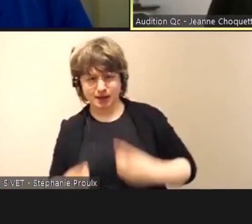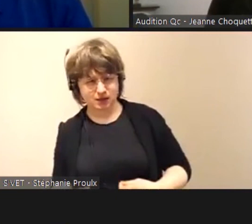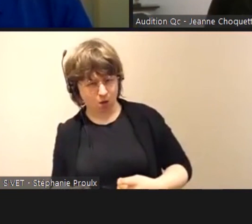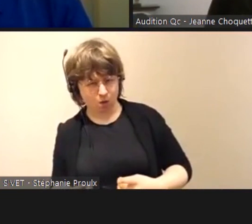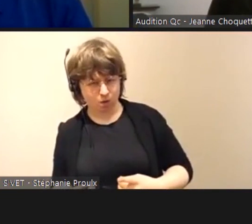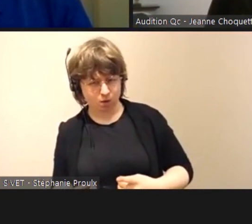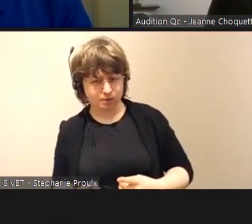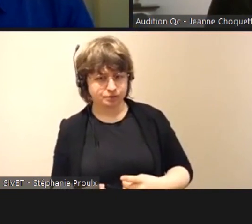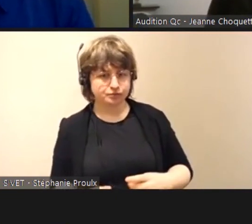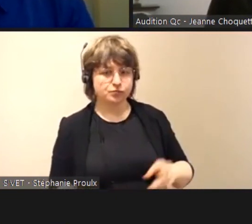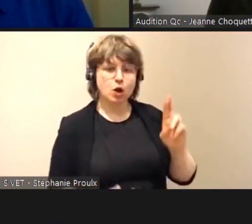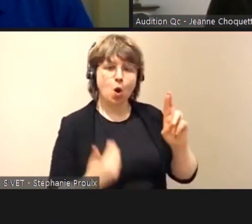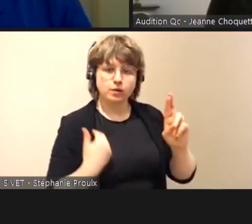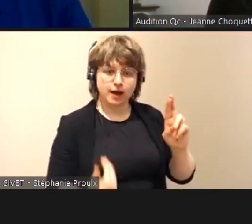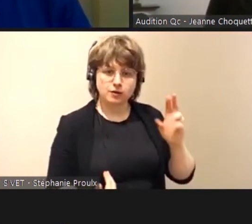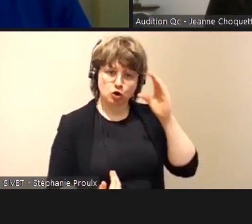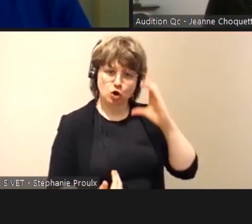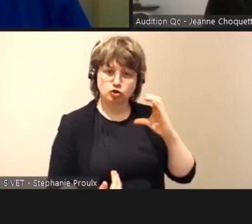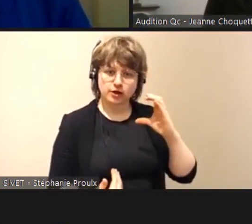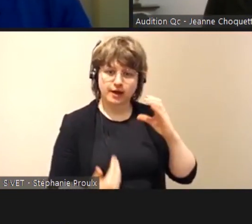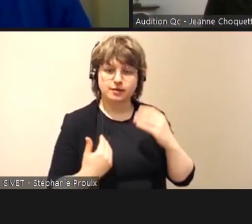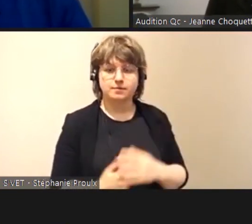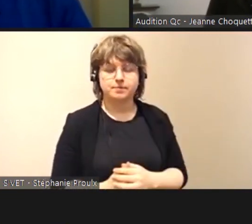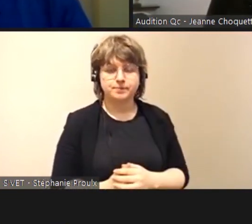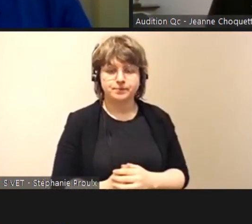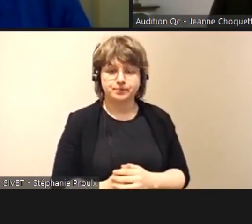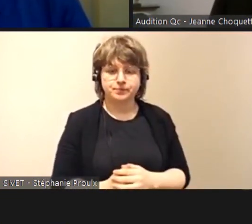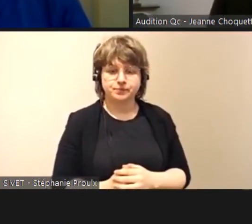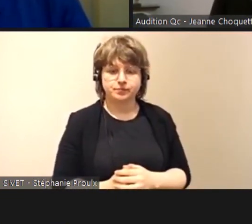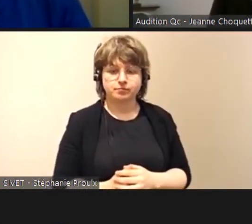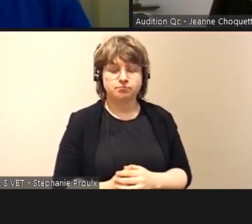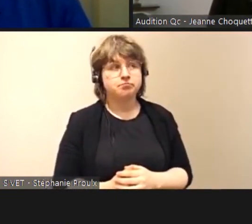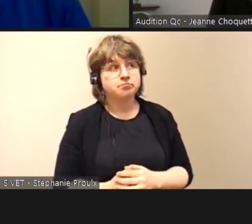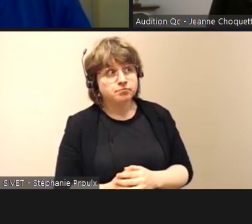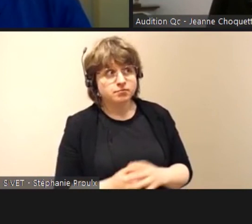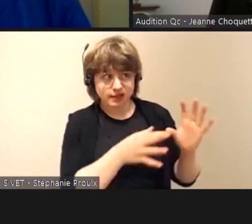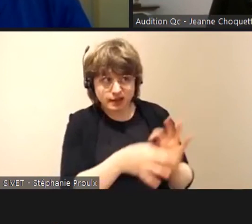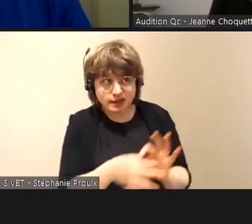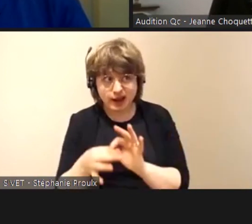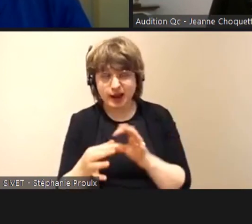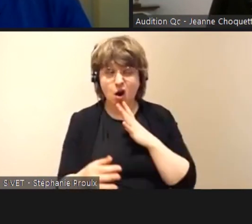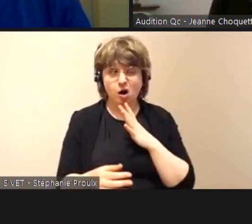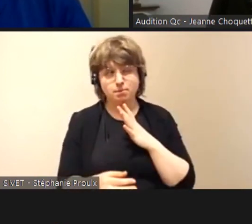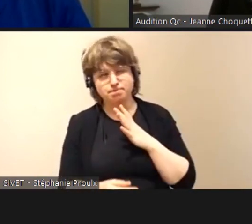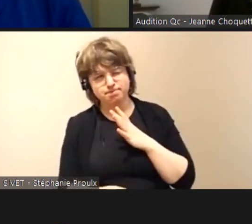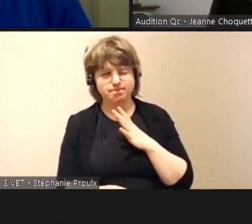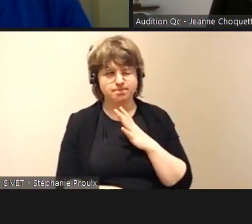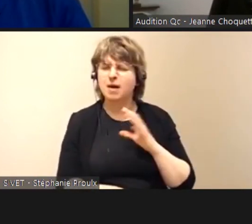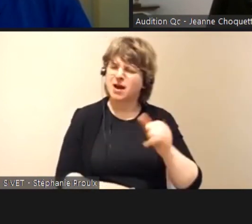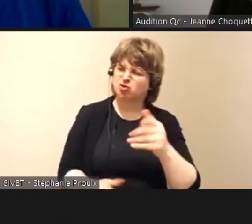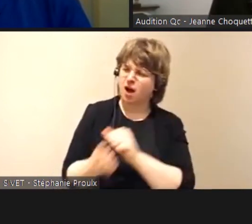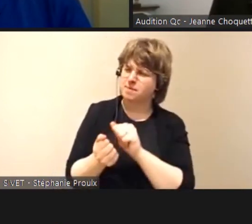Un lien. C'est sûr, je pense pas qu'il y a un lien. Je ne sais pas, peut-être Jean-Pierre, tu